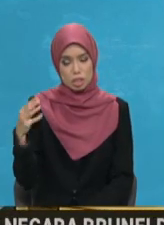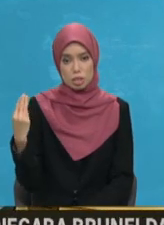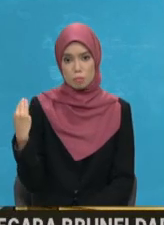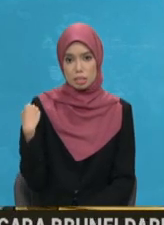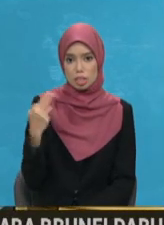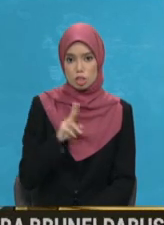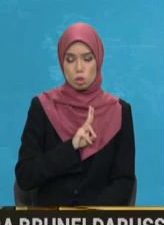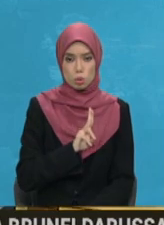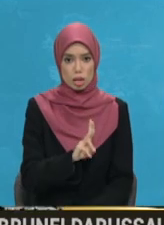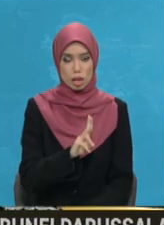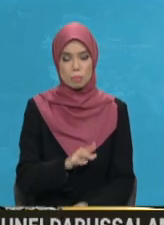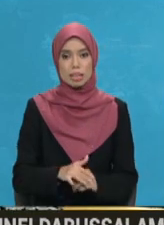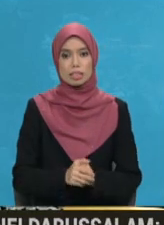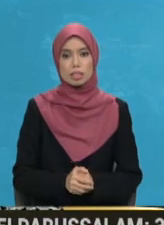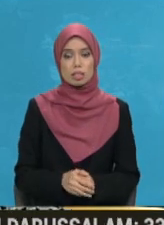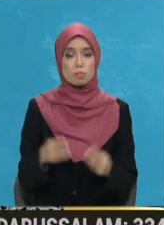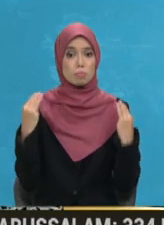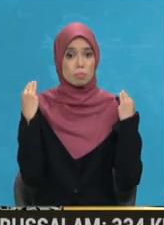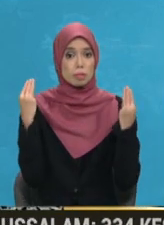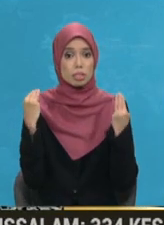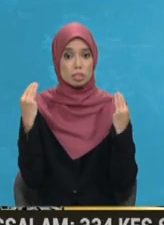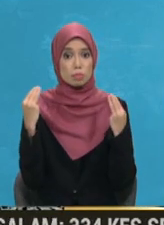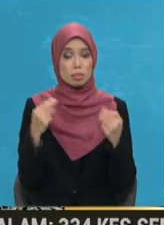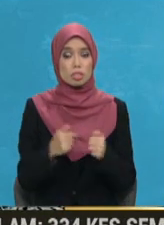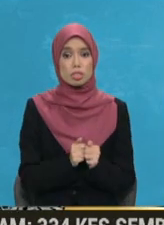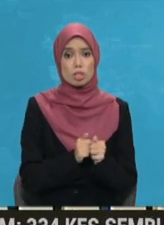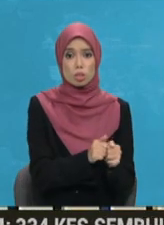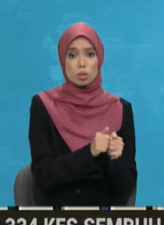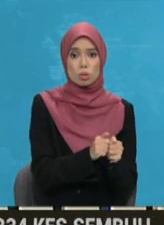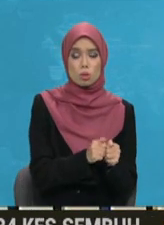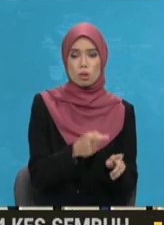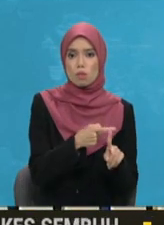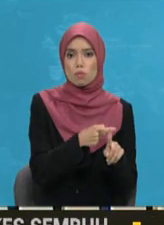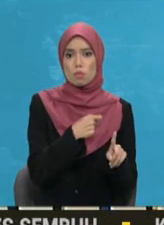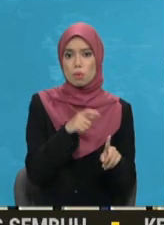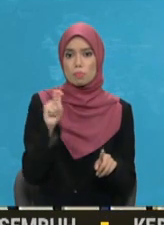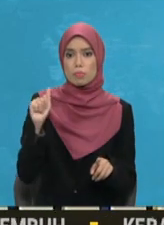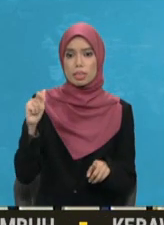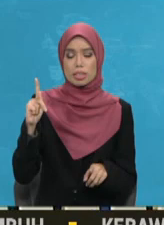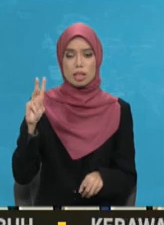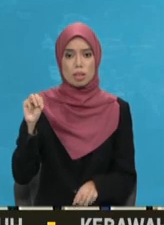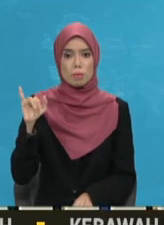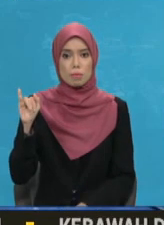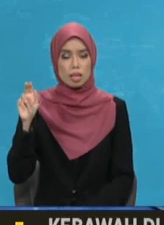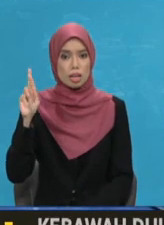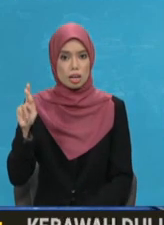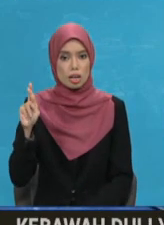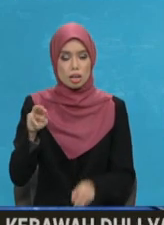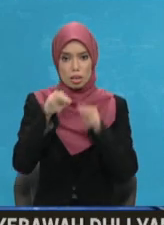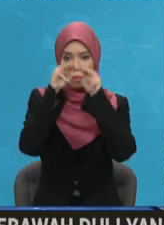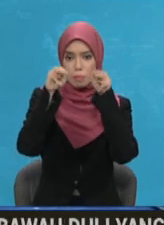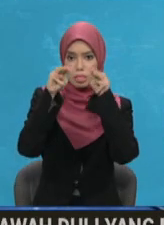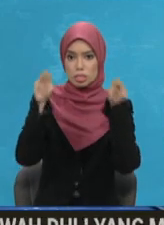agama majelis tersebut disertai oleh jawatan kuasa takmir masjid muslimah beliau beliau wanis dan